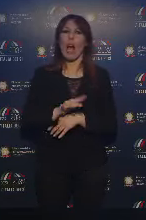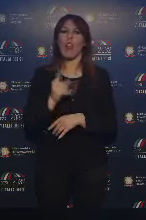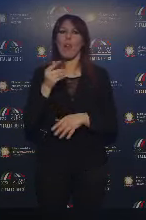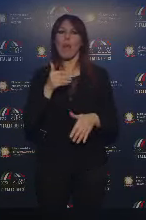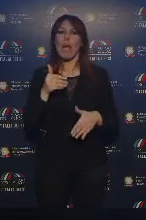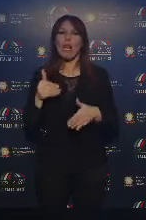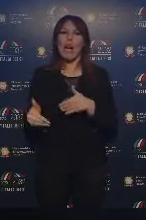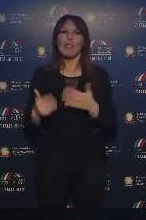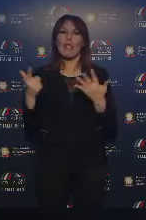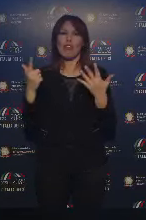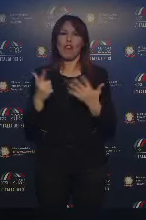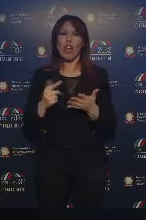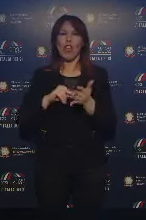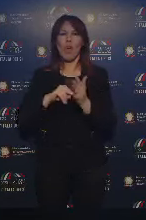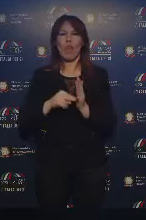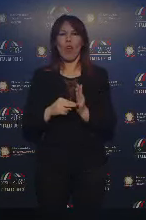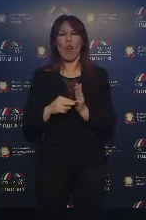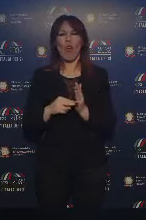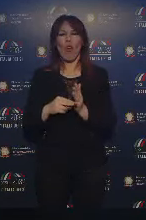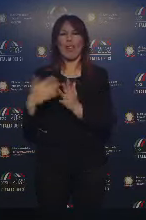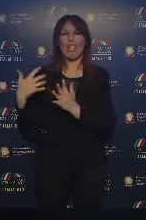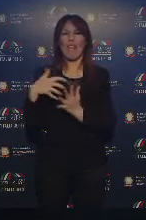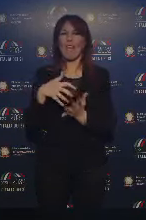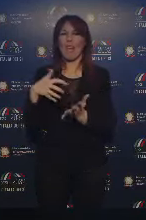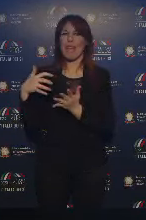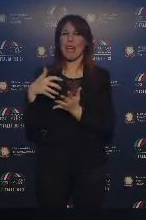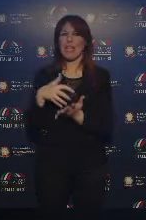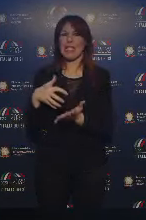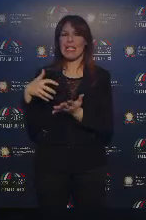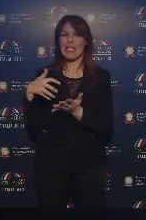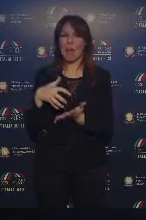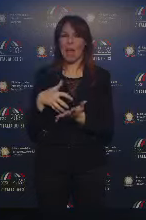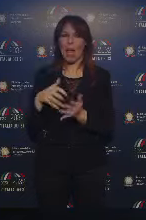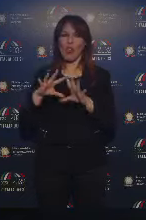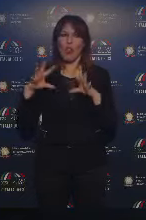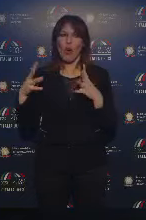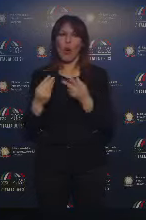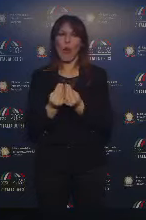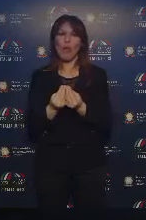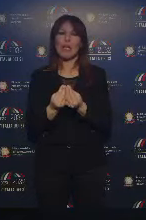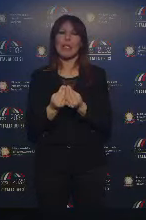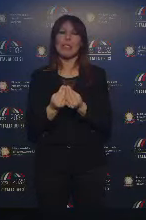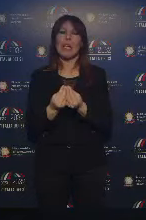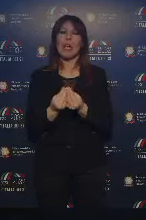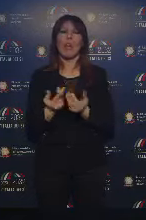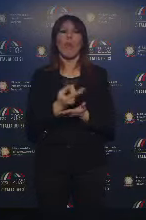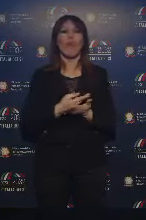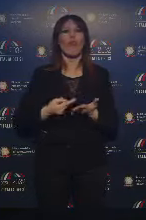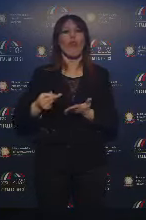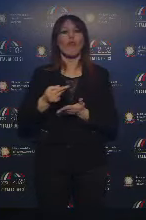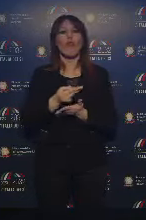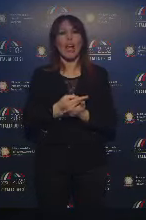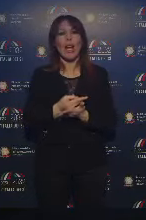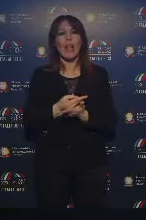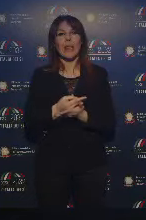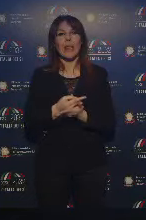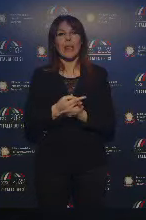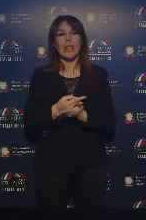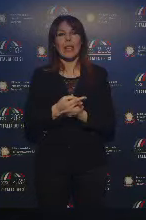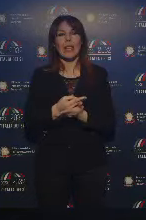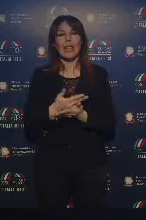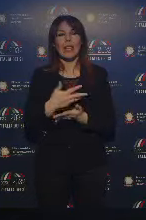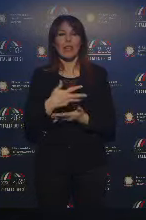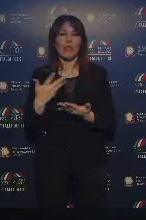700 milioni di investimento complessivo i progetti che sono